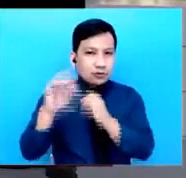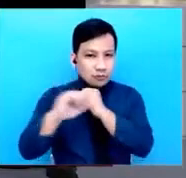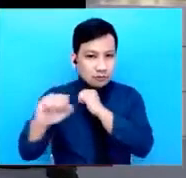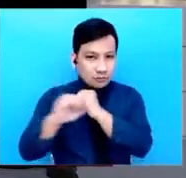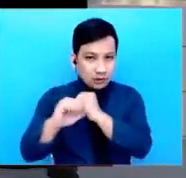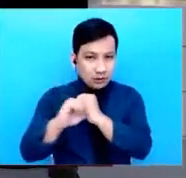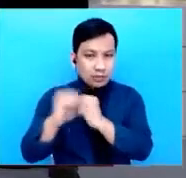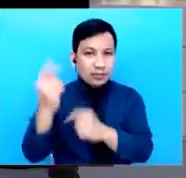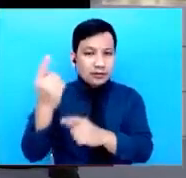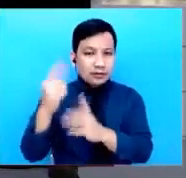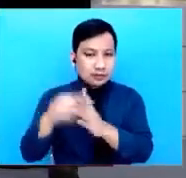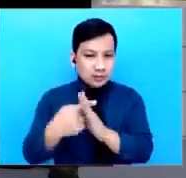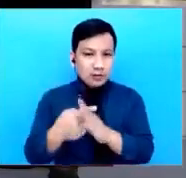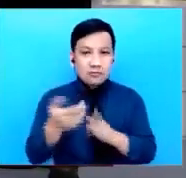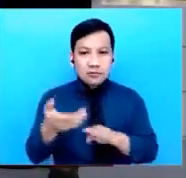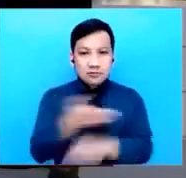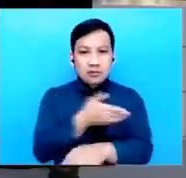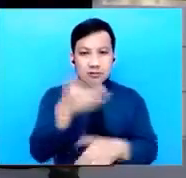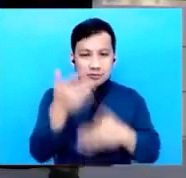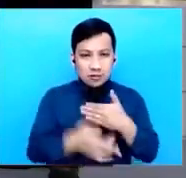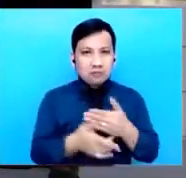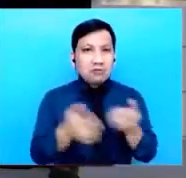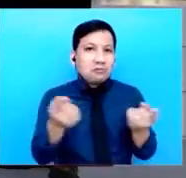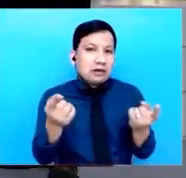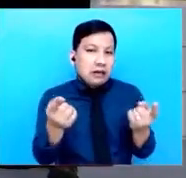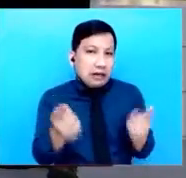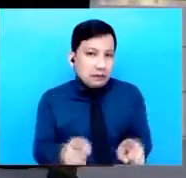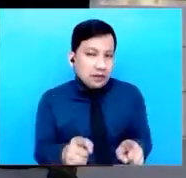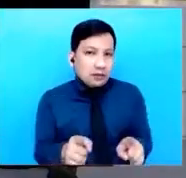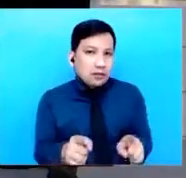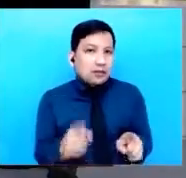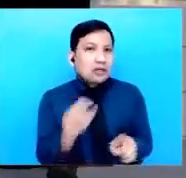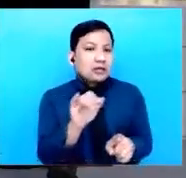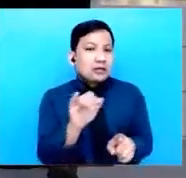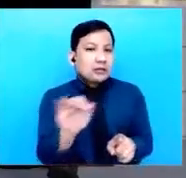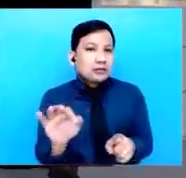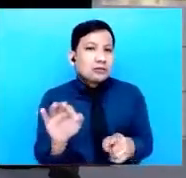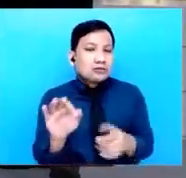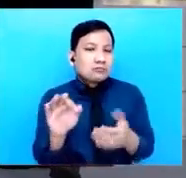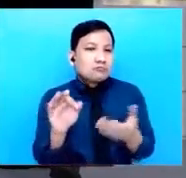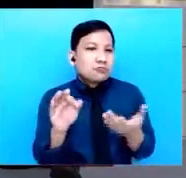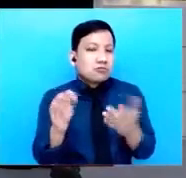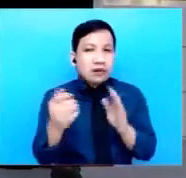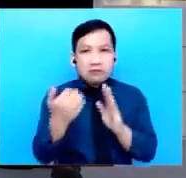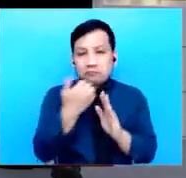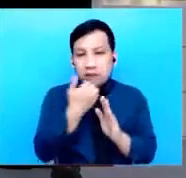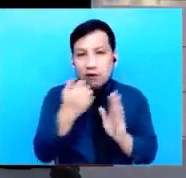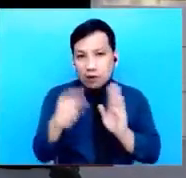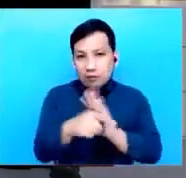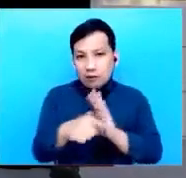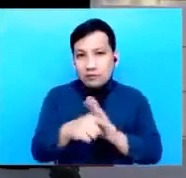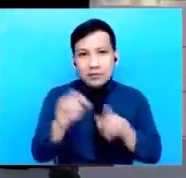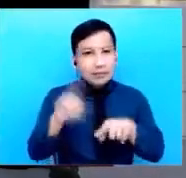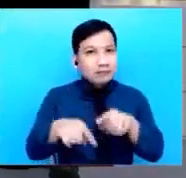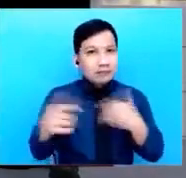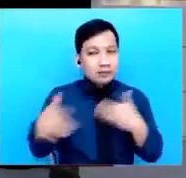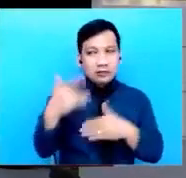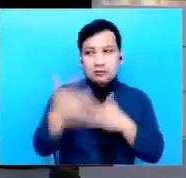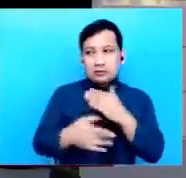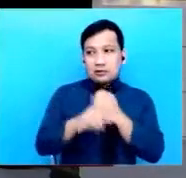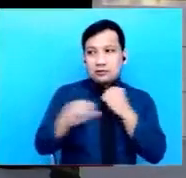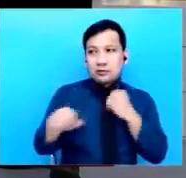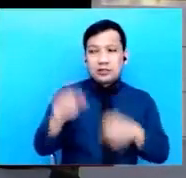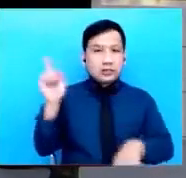campaigning, magkakabisa lang sa panahong yon. So sa madaling salta, kung hindi pa campaign period, hindi ka